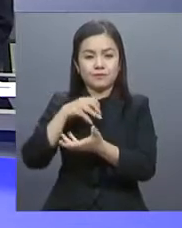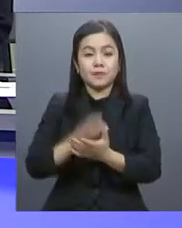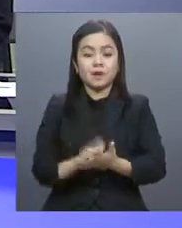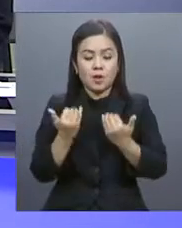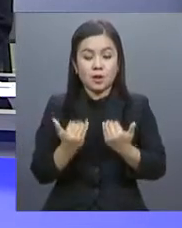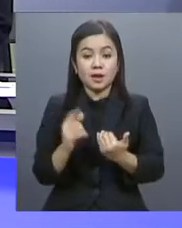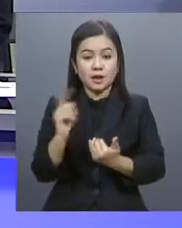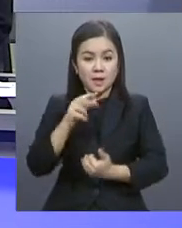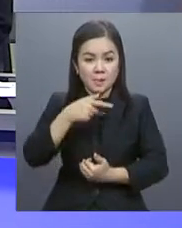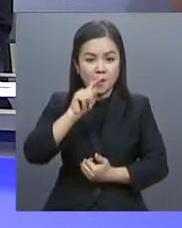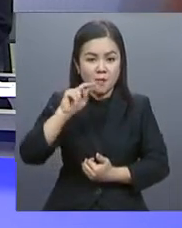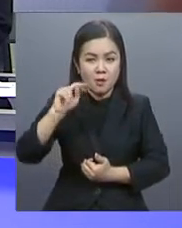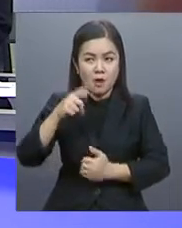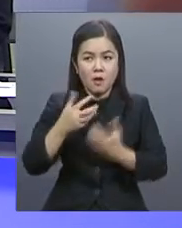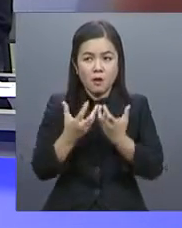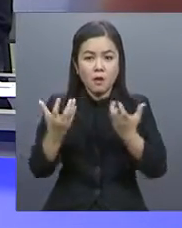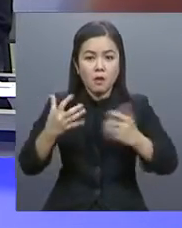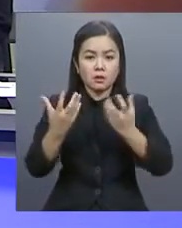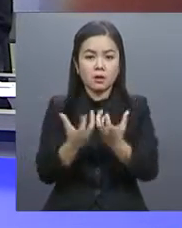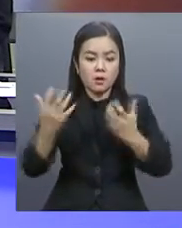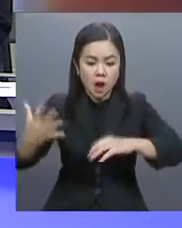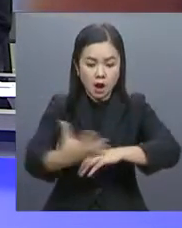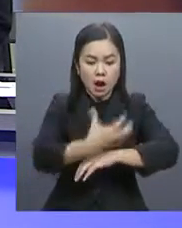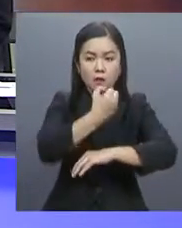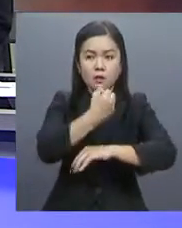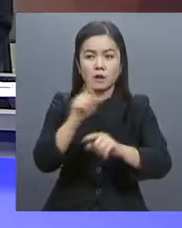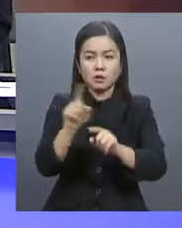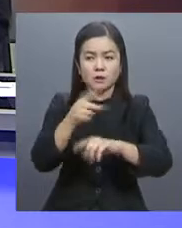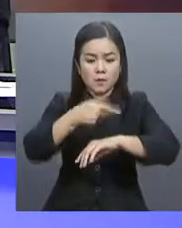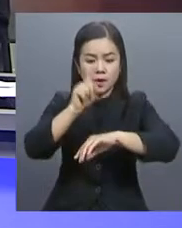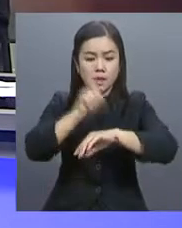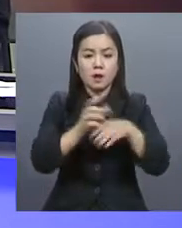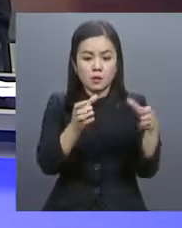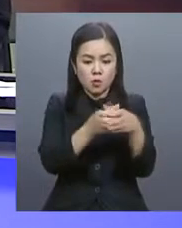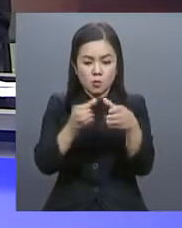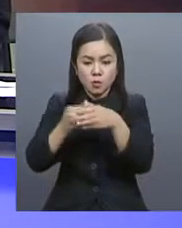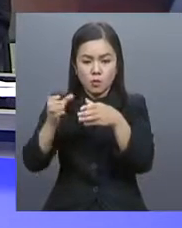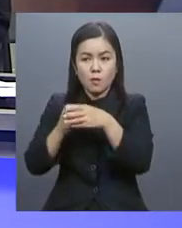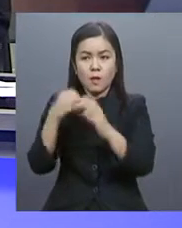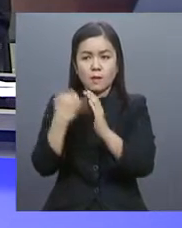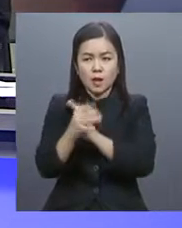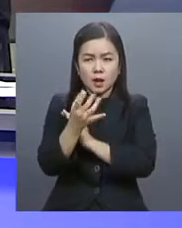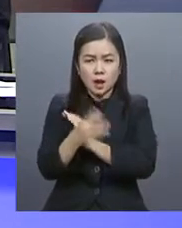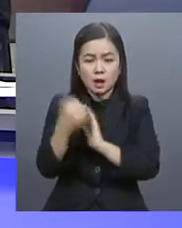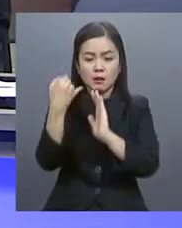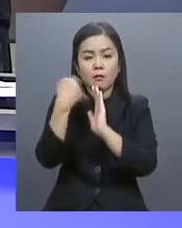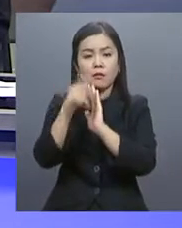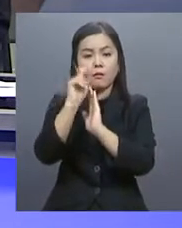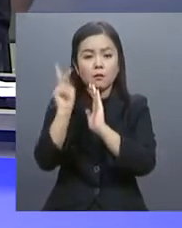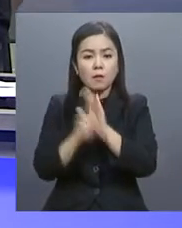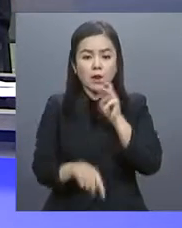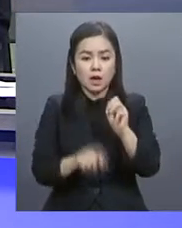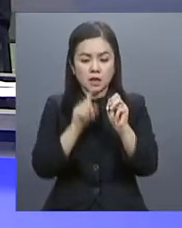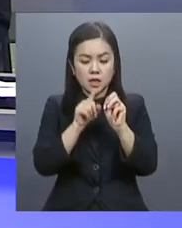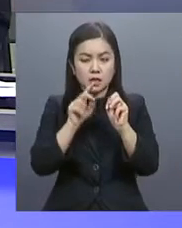วันนี้ปปงมีมติให้ยึดทรัพย์พันธบตรีปรากมวารุณประภากับพวกนะครับซึ่งเป็นผู้ต้องหาในคดีผิดมาตรา112